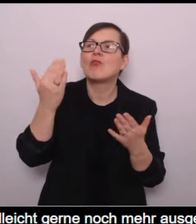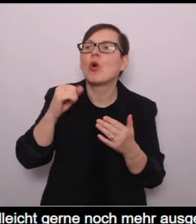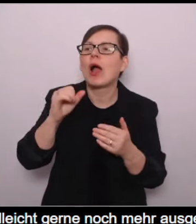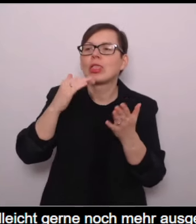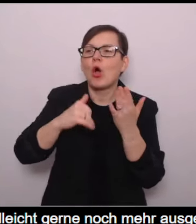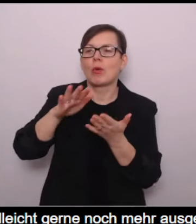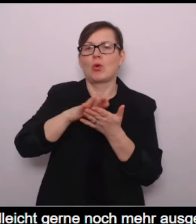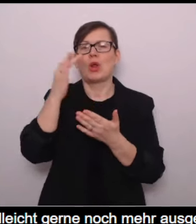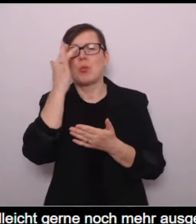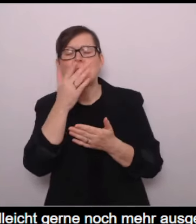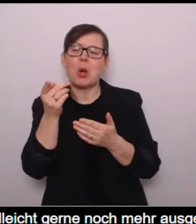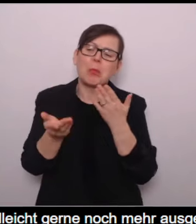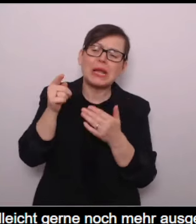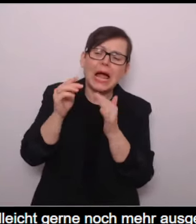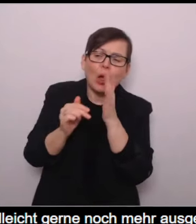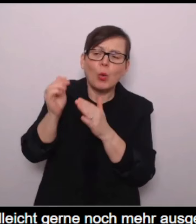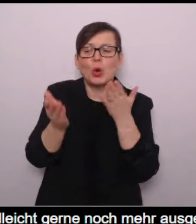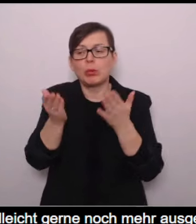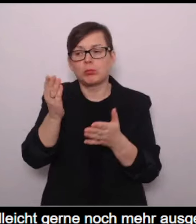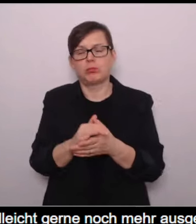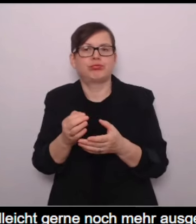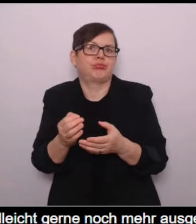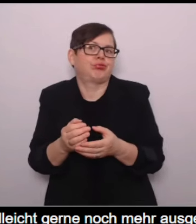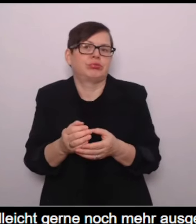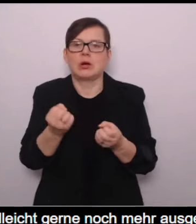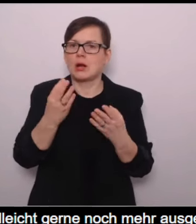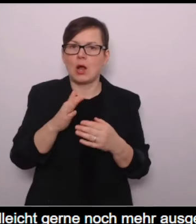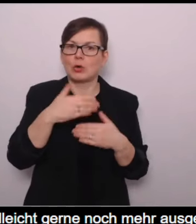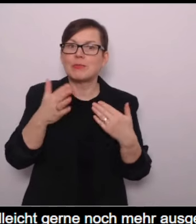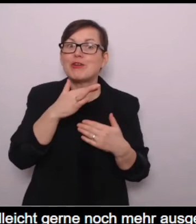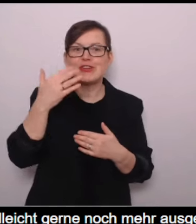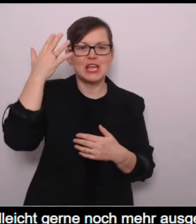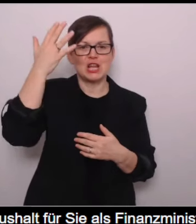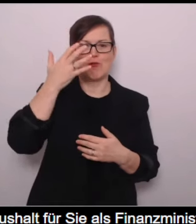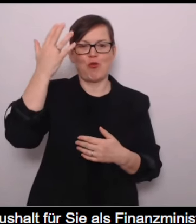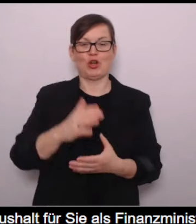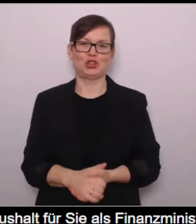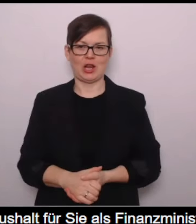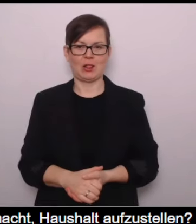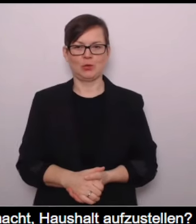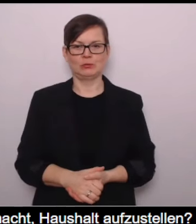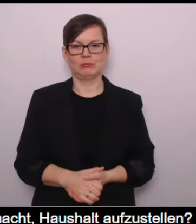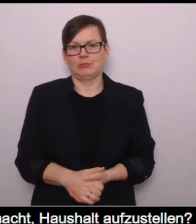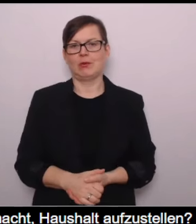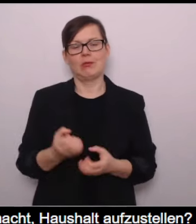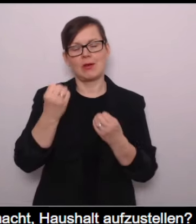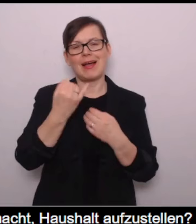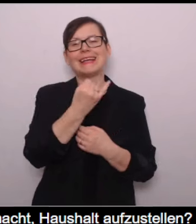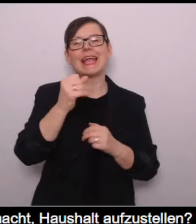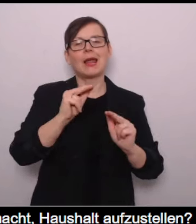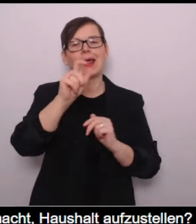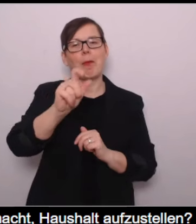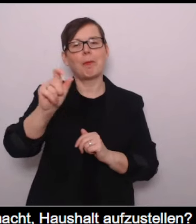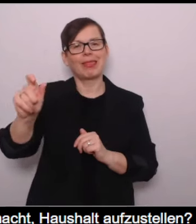Mehr ausgeben, hat jeder eine Idee, wo er mehr ausgeben kann, wo er noch was machen kann, den Ansatz zu erhöhen. Und im Vorfeld gibt es ja auch viele